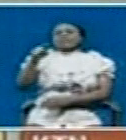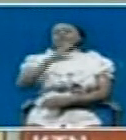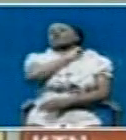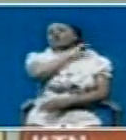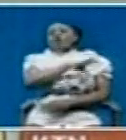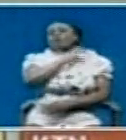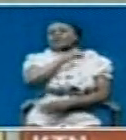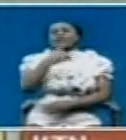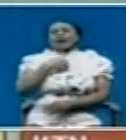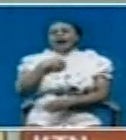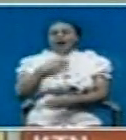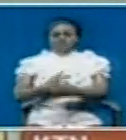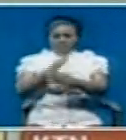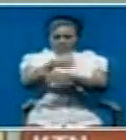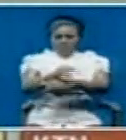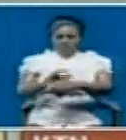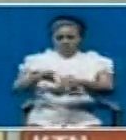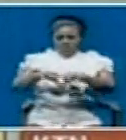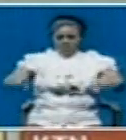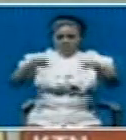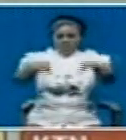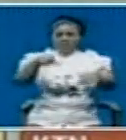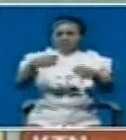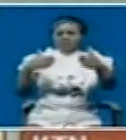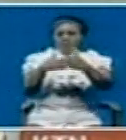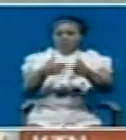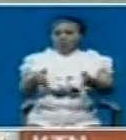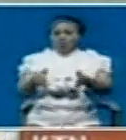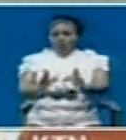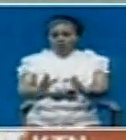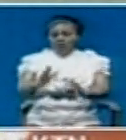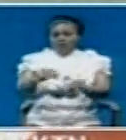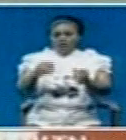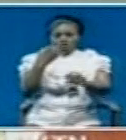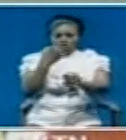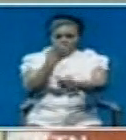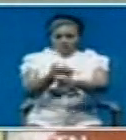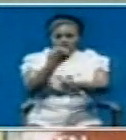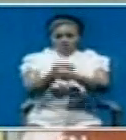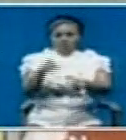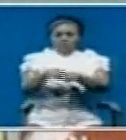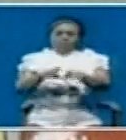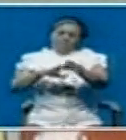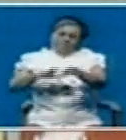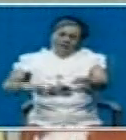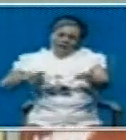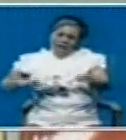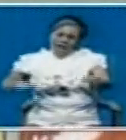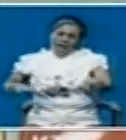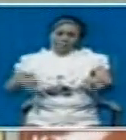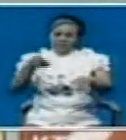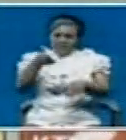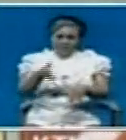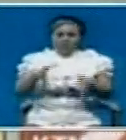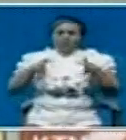kwa vivukio na matuta. Wananchi hao waliifunga barabara hiyo kwa mawe na kusababisha msongamano wa magari, jambo